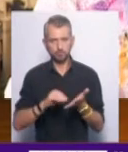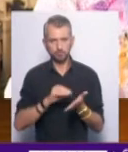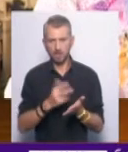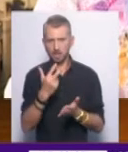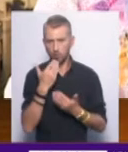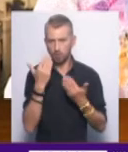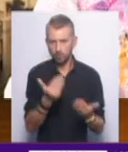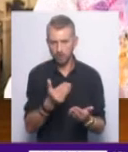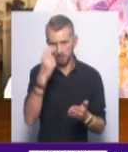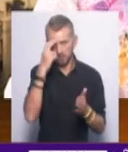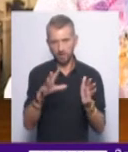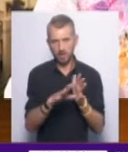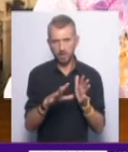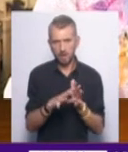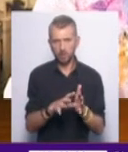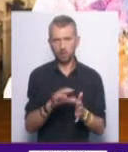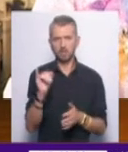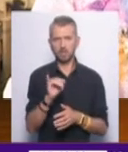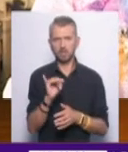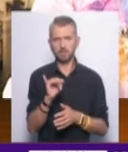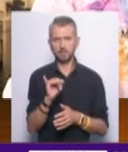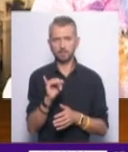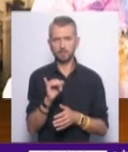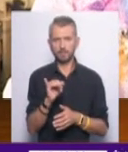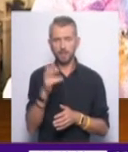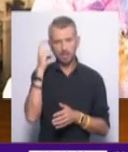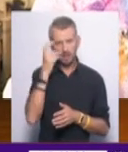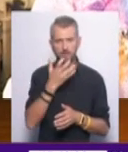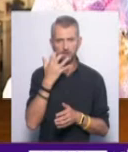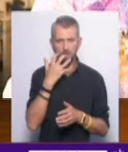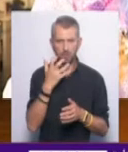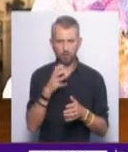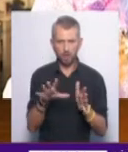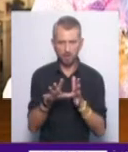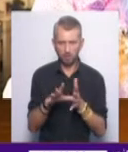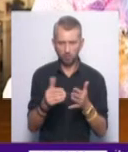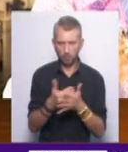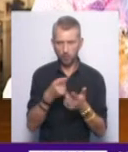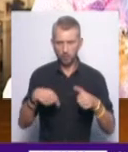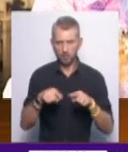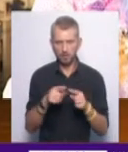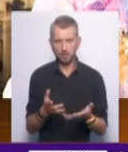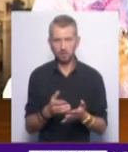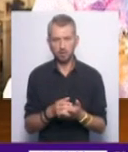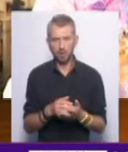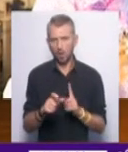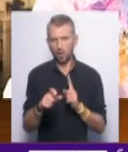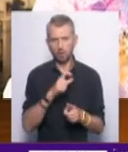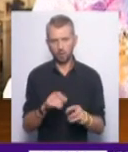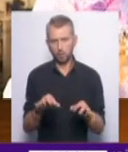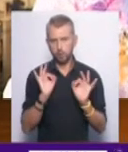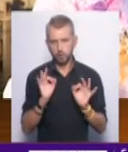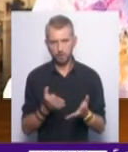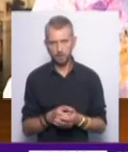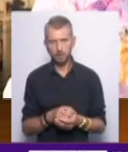обращения, и в Киевэнерго, в теплоэнерго, организация, что ни одного ответа не поступило.